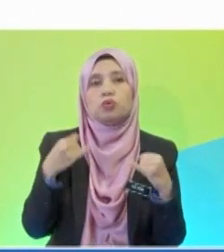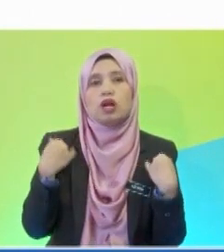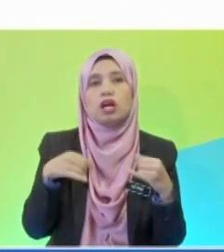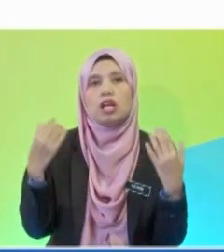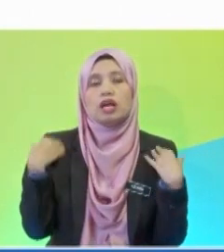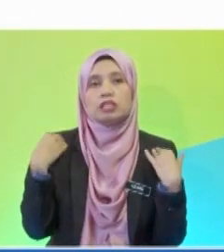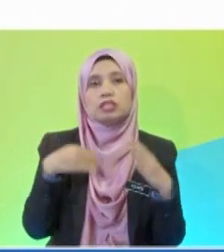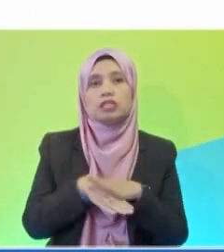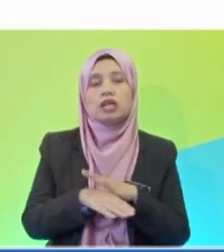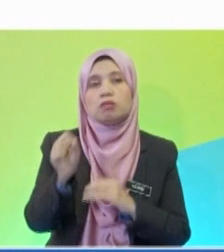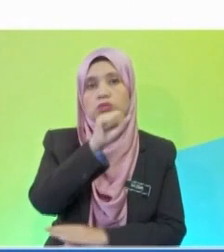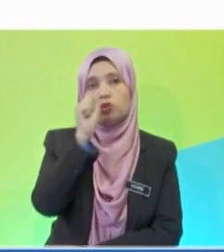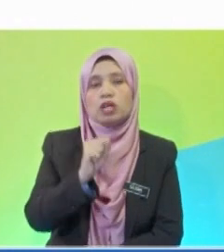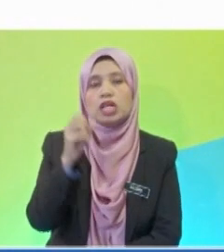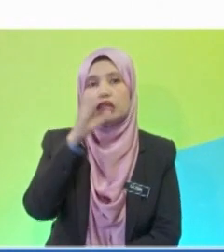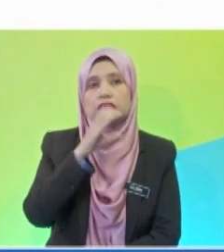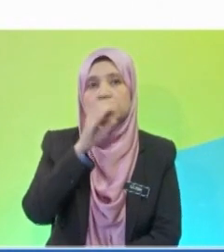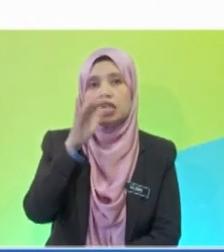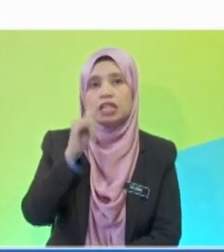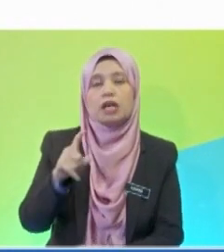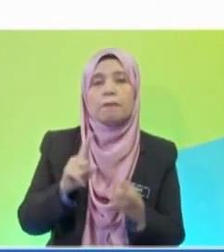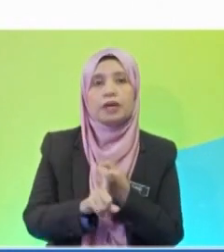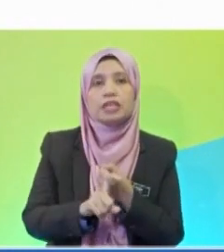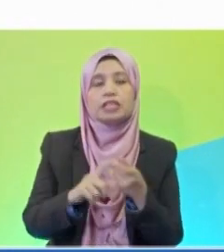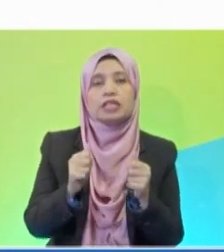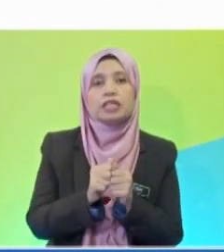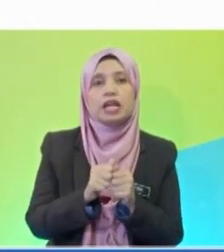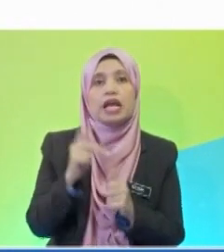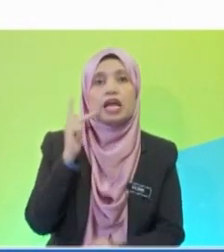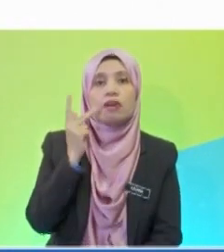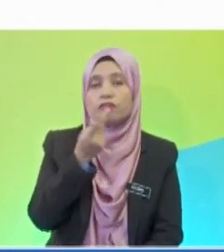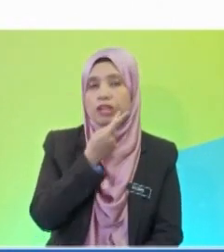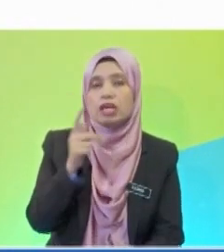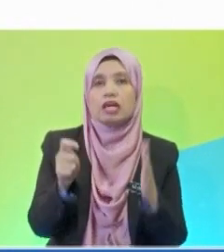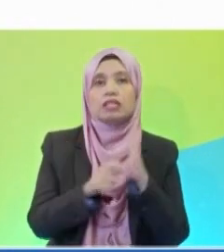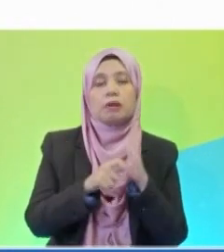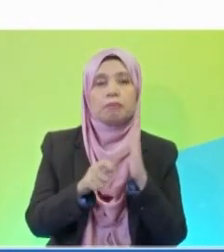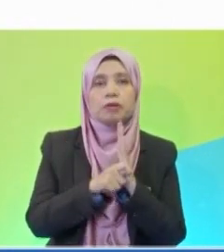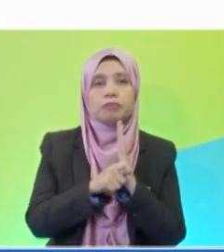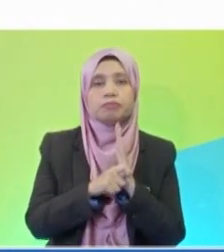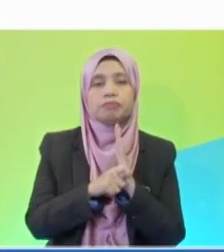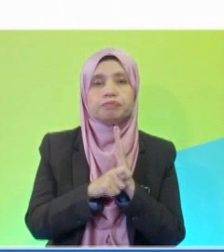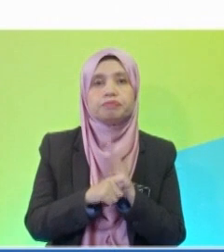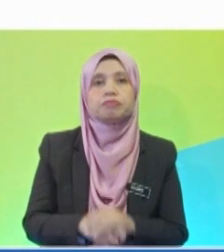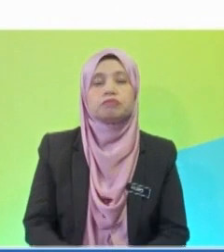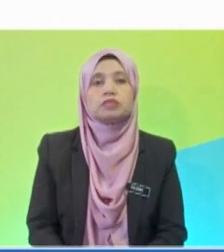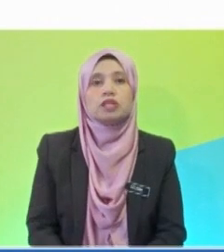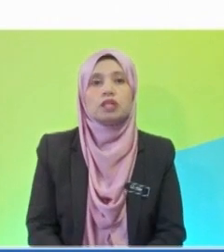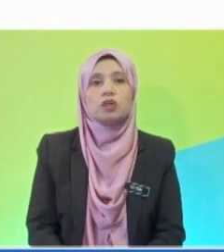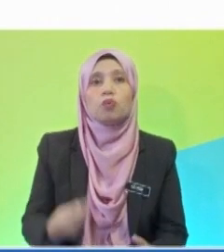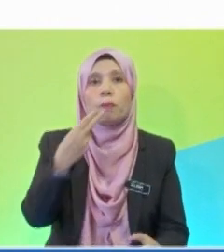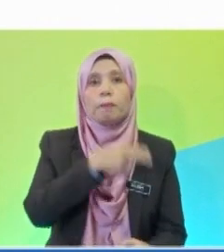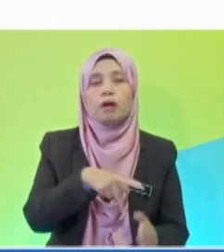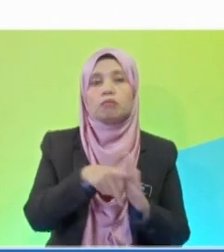Ada dalam soalan, jangan risau. Cari je yang berkaitan dengan kafeteria. Kemudian tambah, nampak cikgu tambah. Cikgu tambah upah